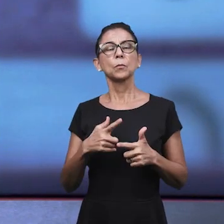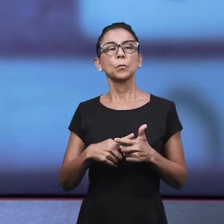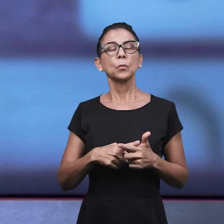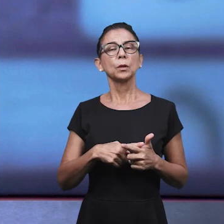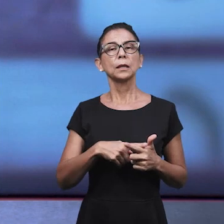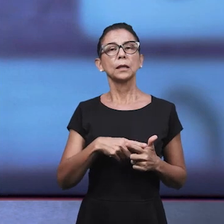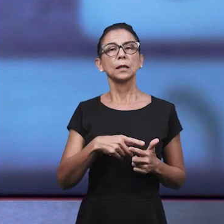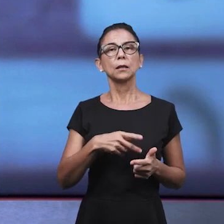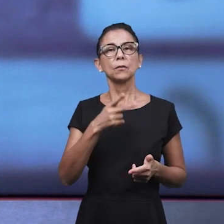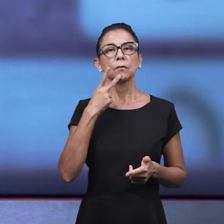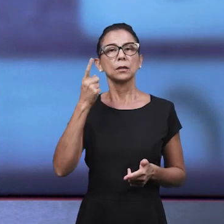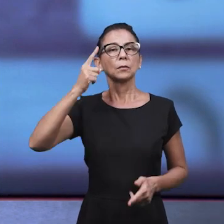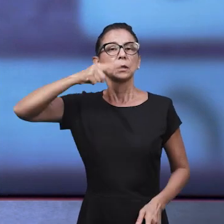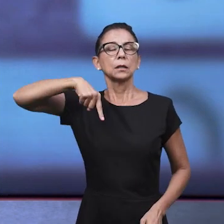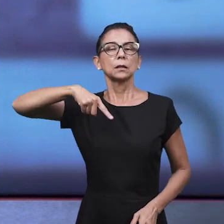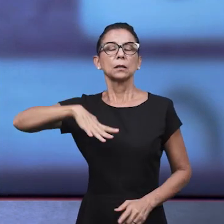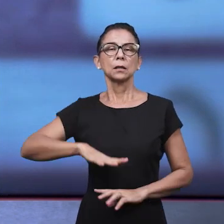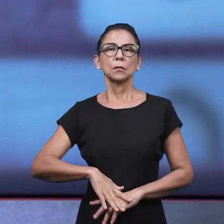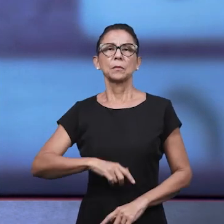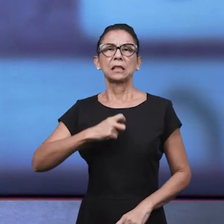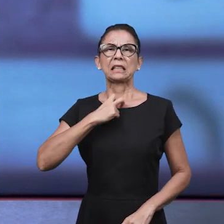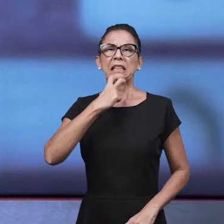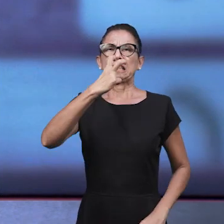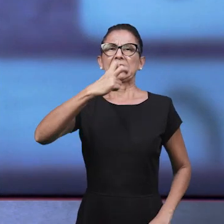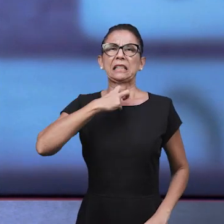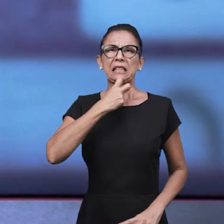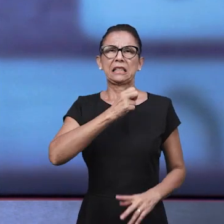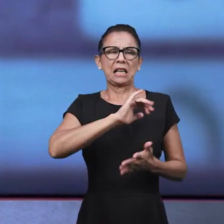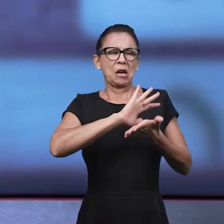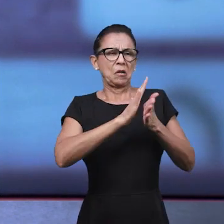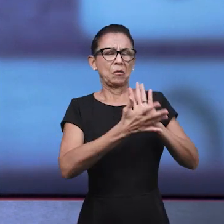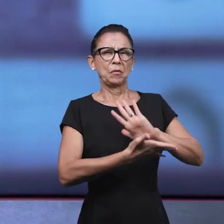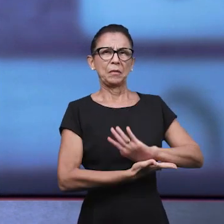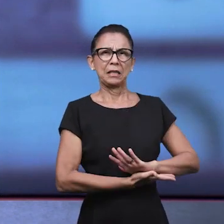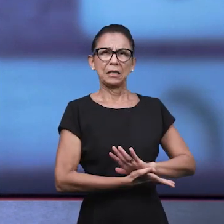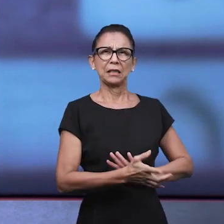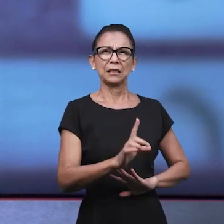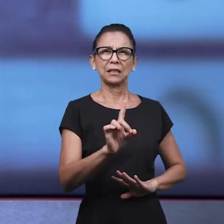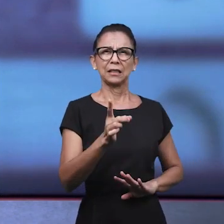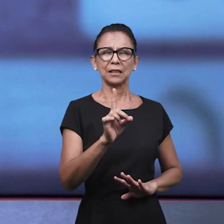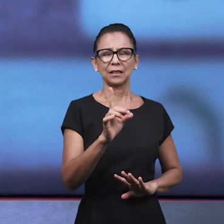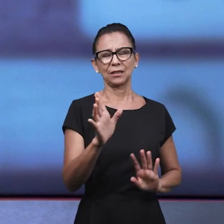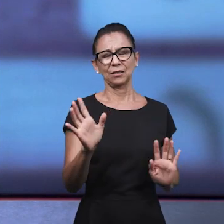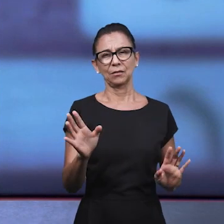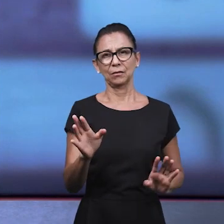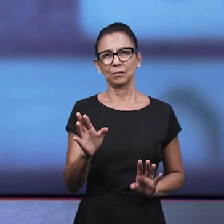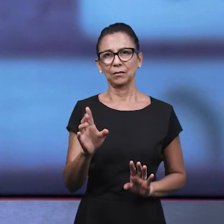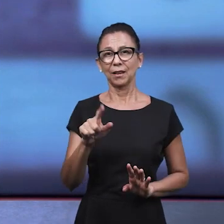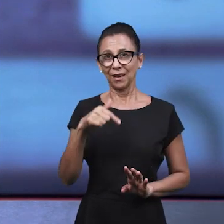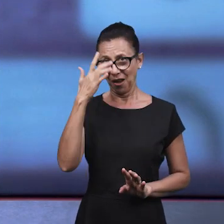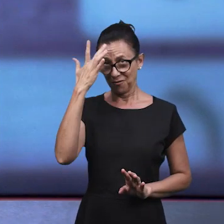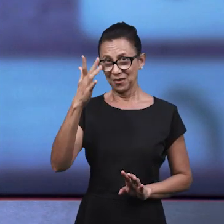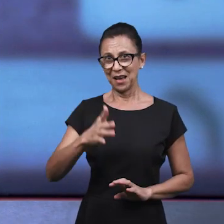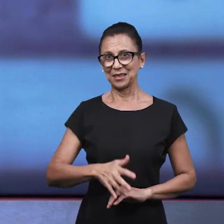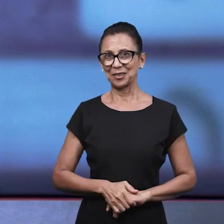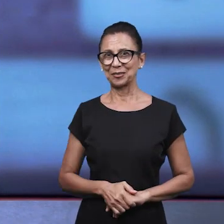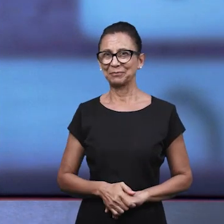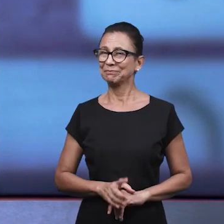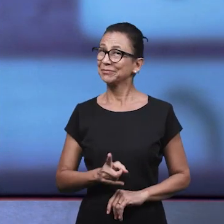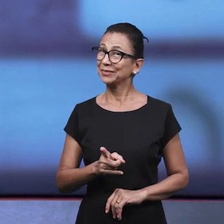Regarder dans les yeux de nos enfants pour expliquer pourquoi nous disons non. Alors, ce n'est pas crier, humilier,